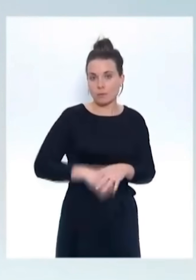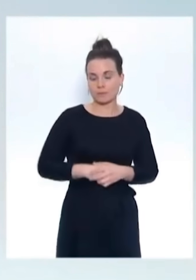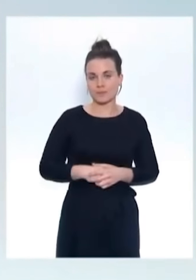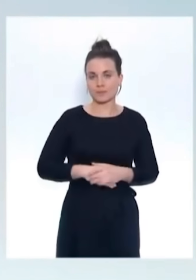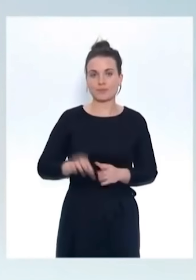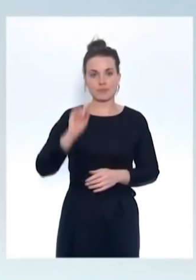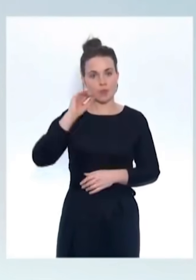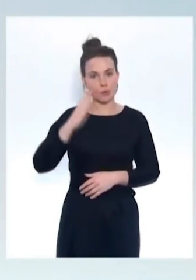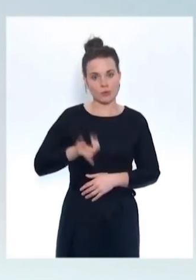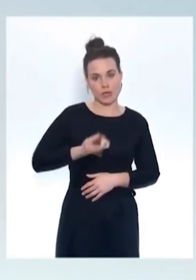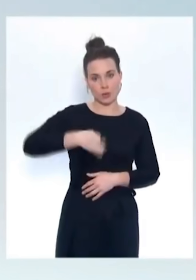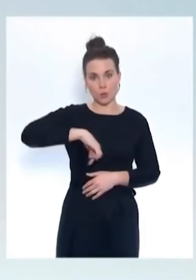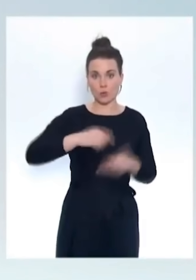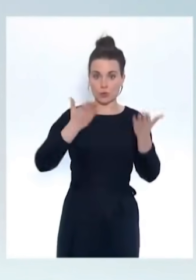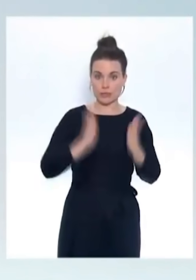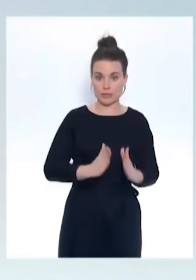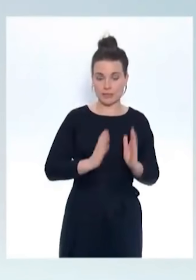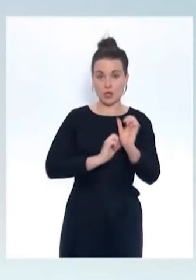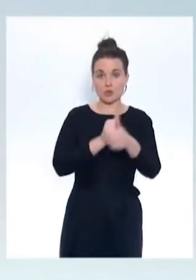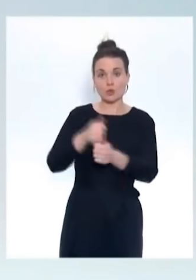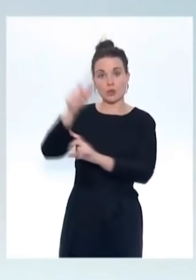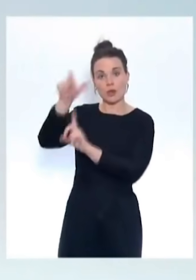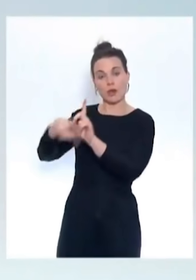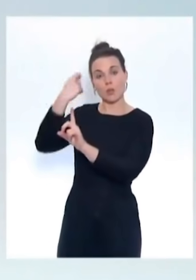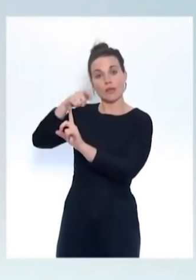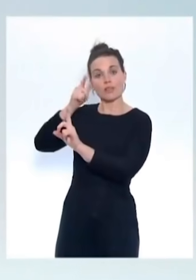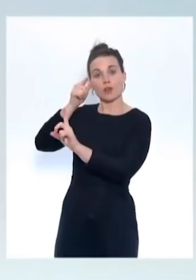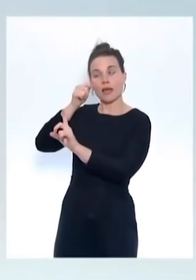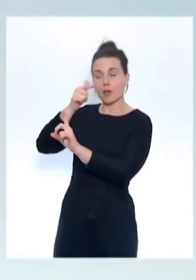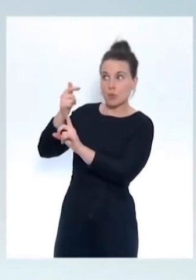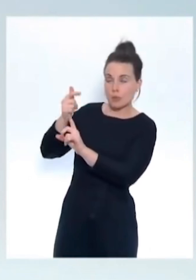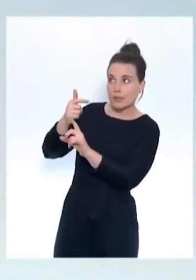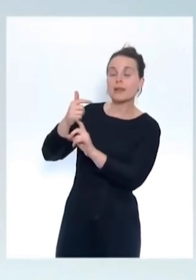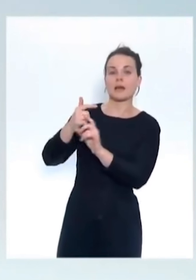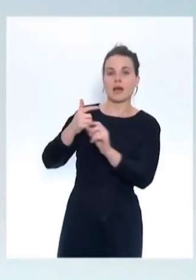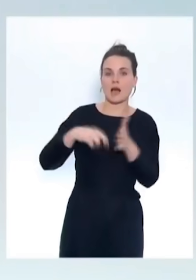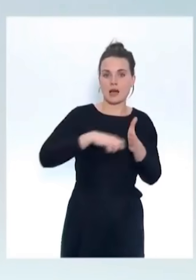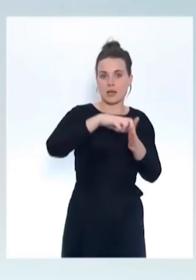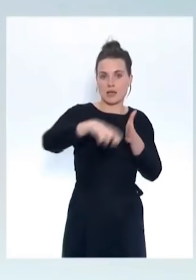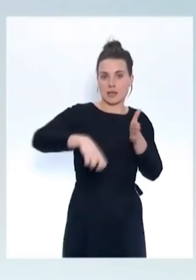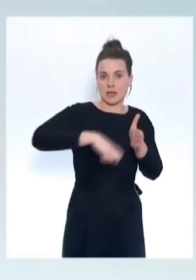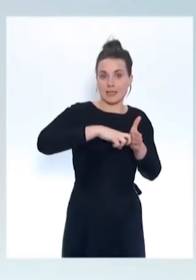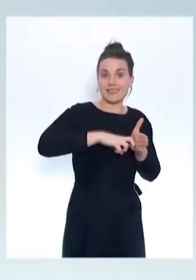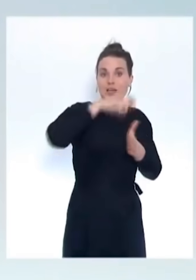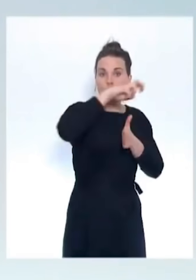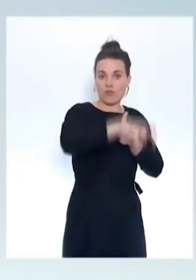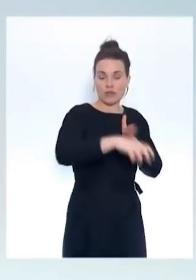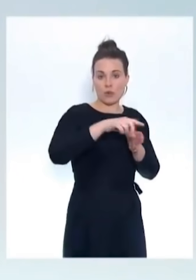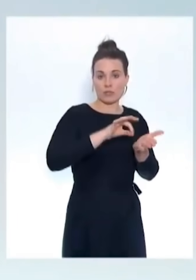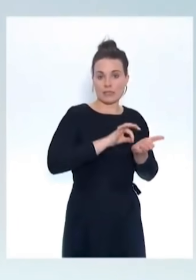avons décidé sous l'autorité du président de la république d'adapter la stratégie de déconfinement en pleine cohérence